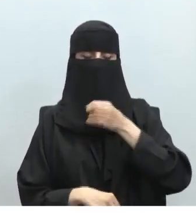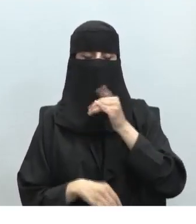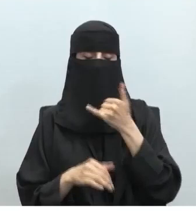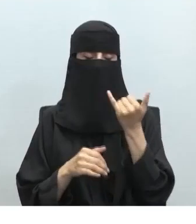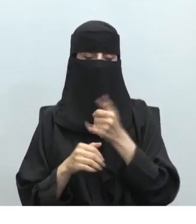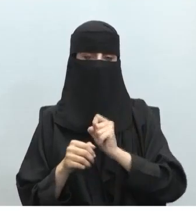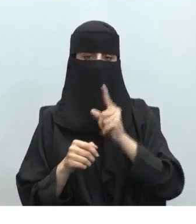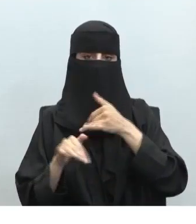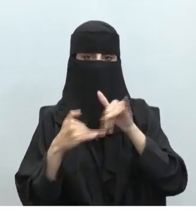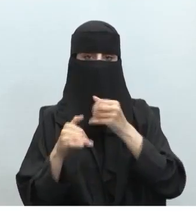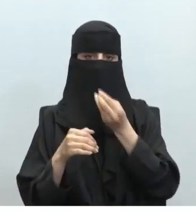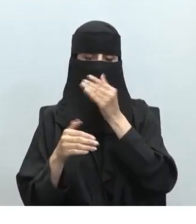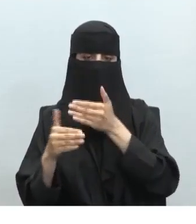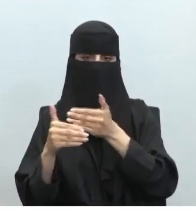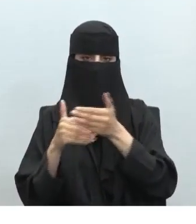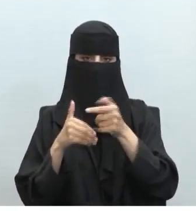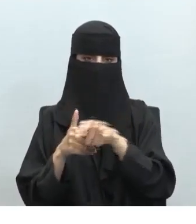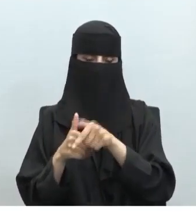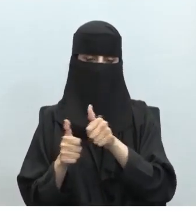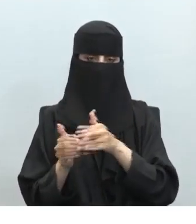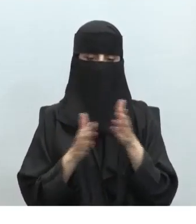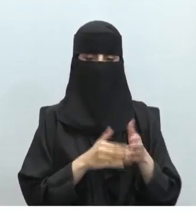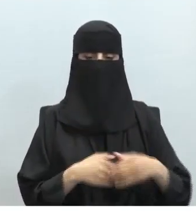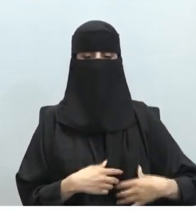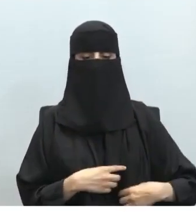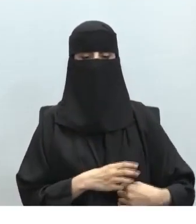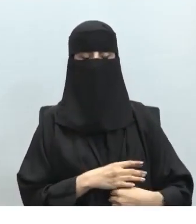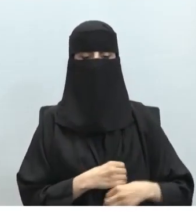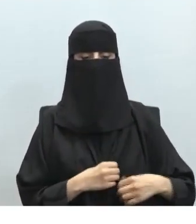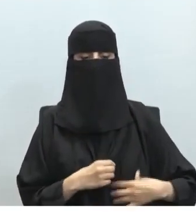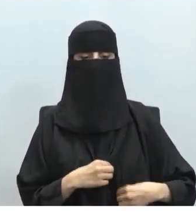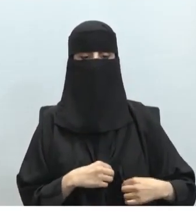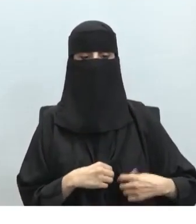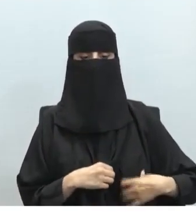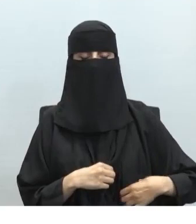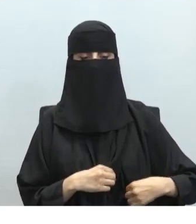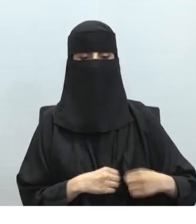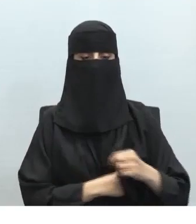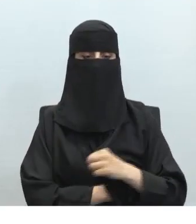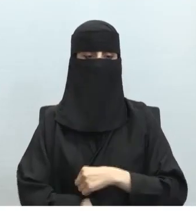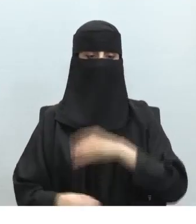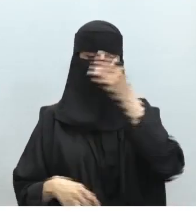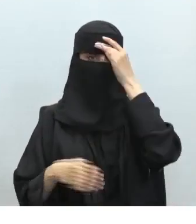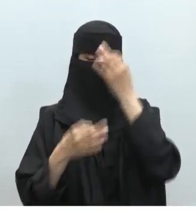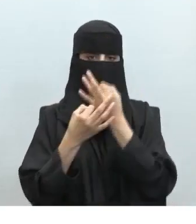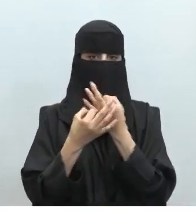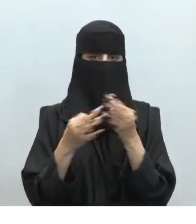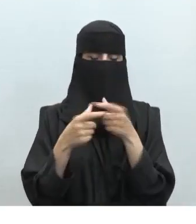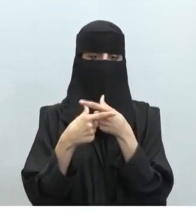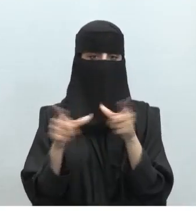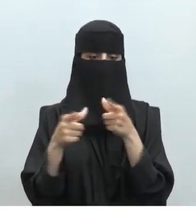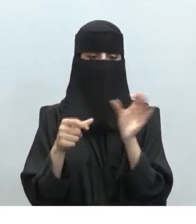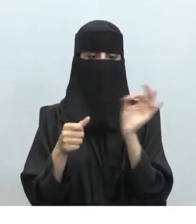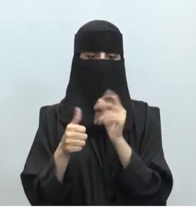تجنب هذه الوجبات على مستوى الامراض السائده في الشقه الاول تعرفنا على اربع امراض